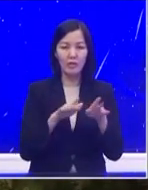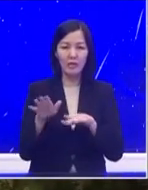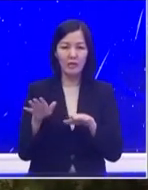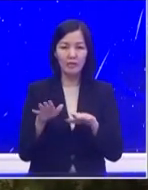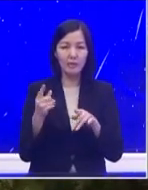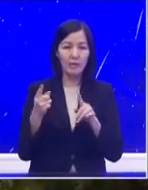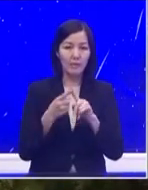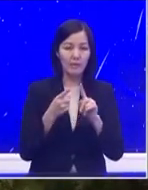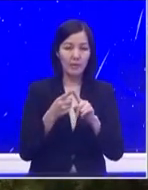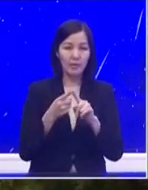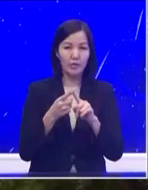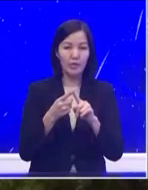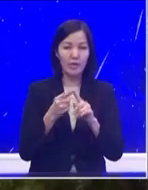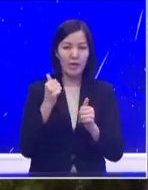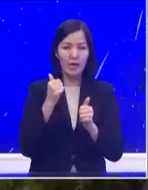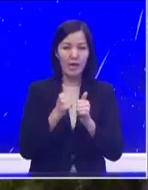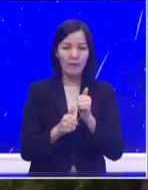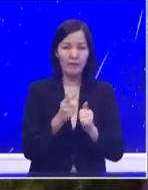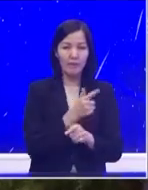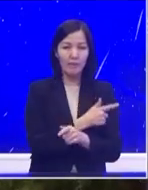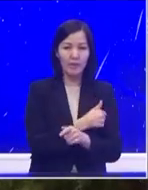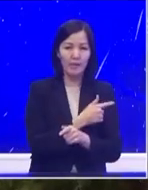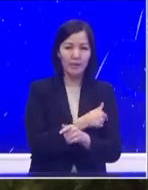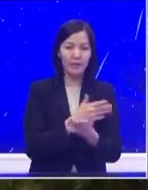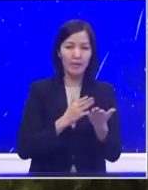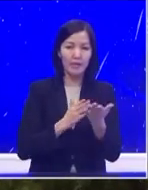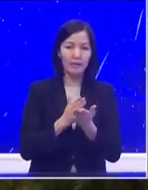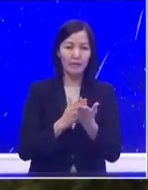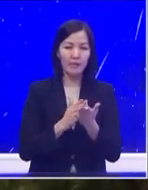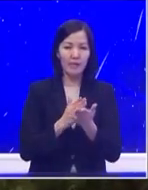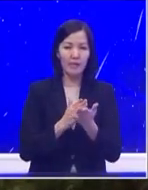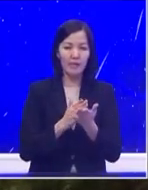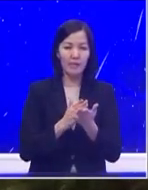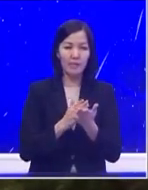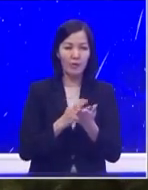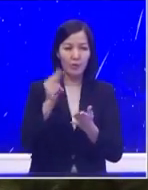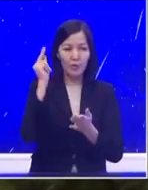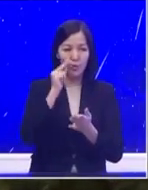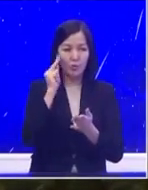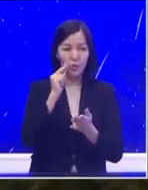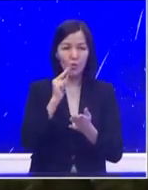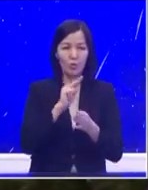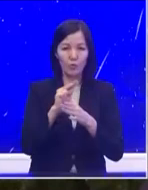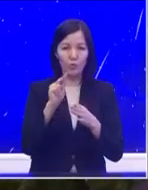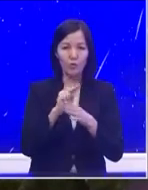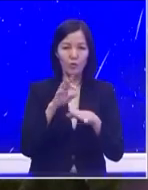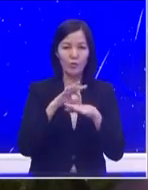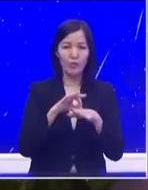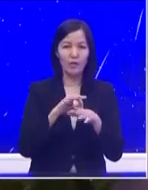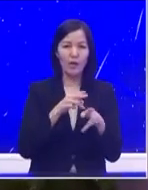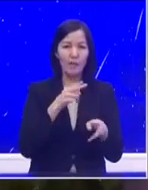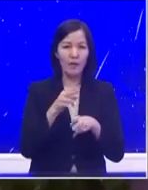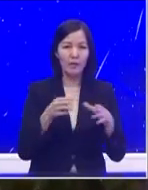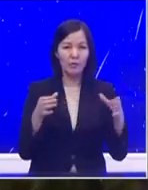сол жаңағы ең бірінші, әрбір медициналық қызметкер мен оқу оқу жүргізіп жатыр, және де обсервационный отделениеміз